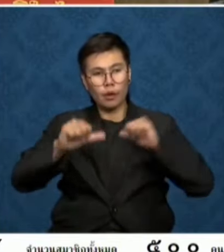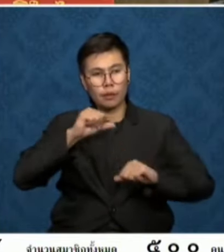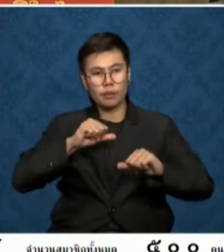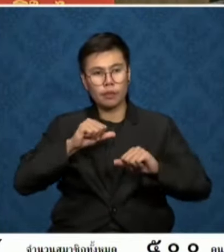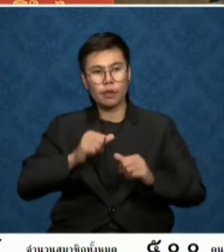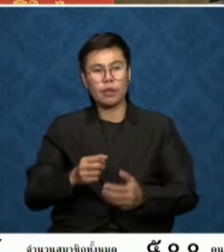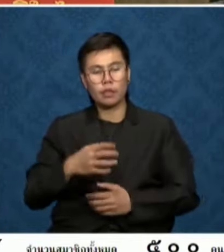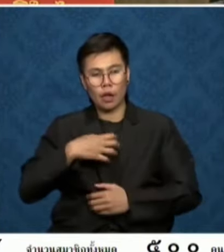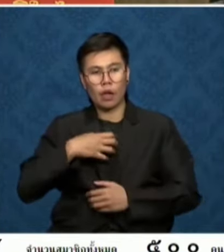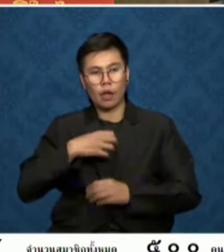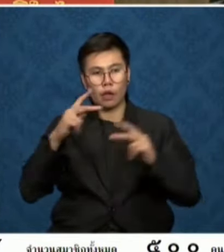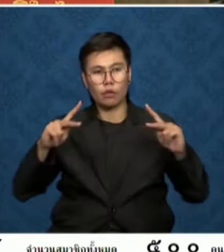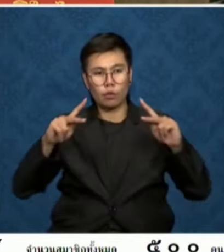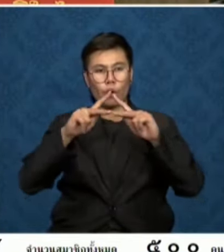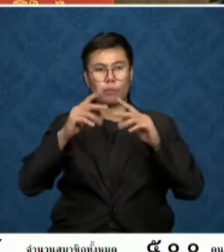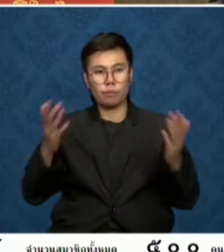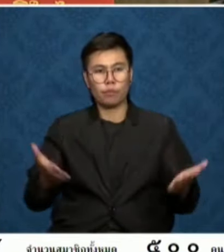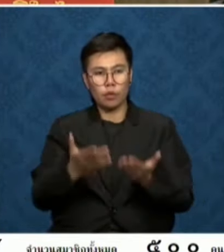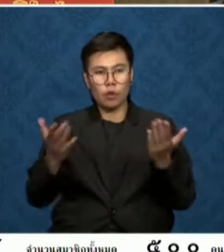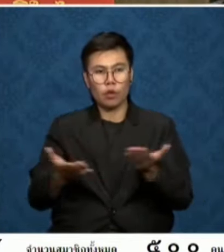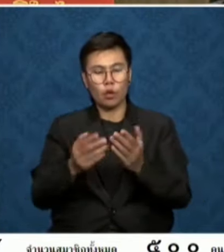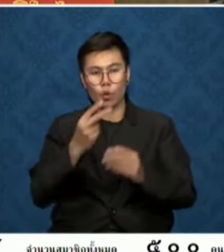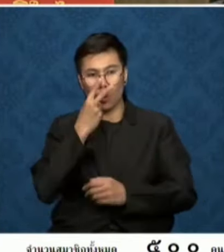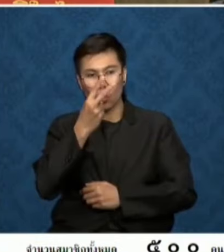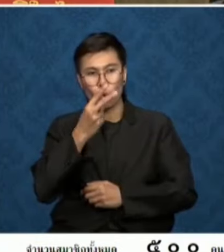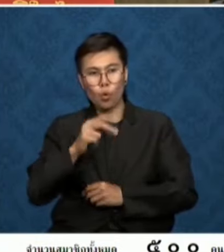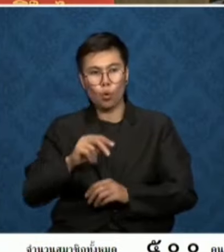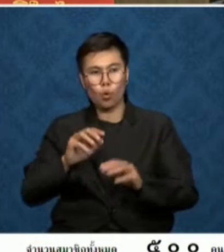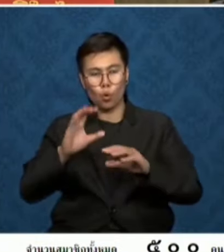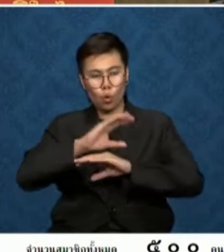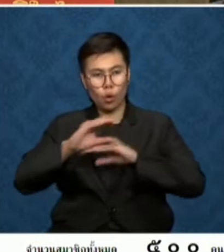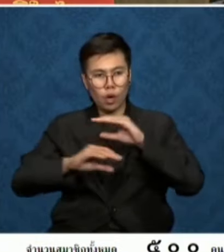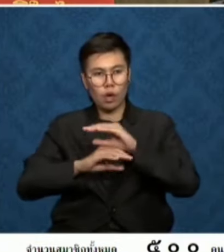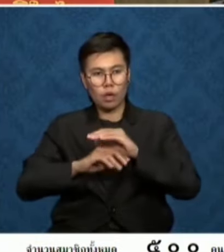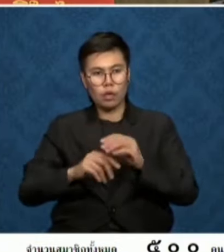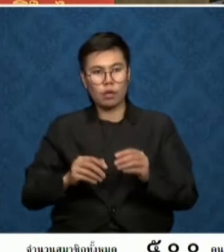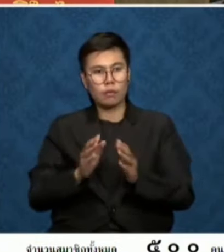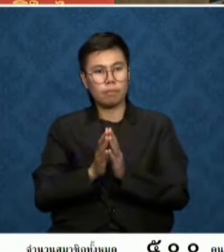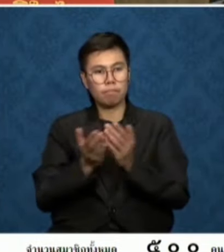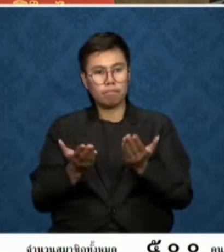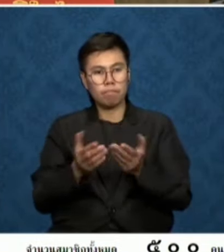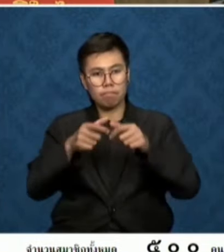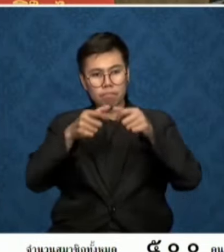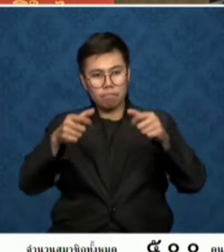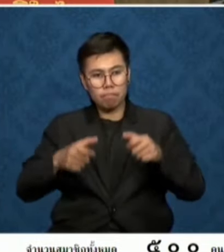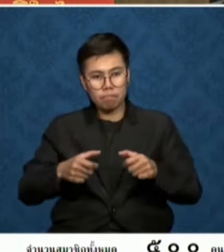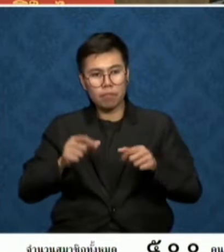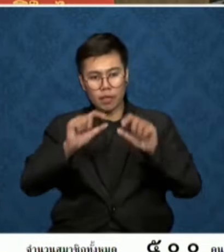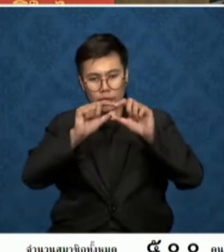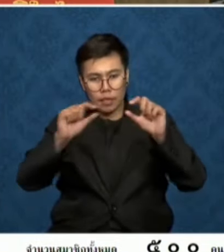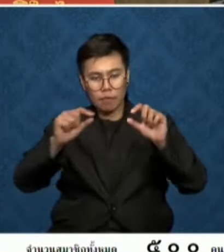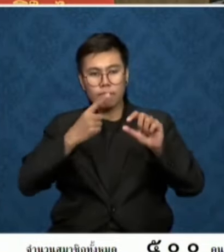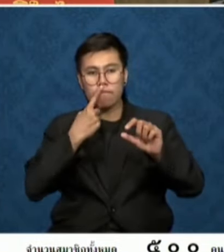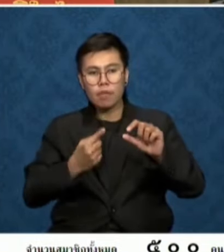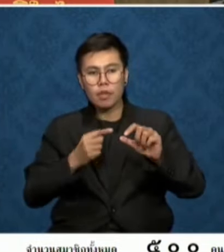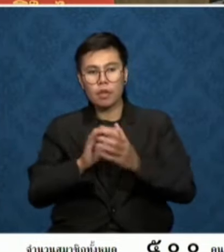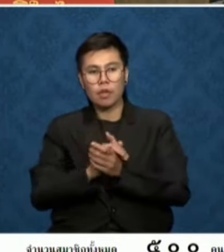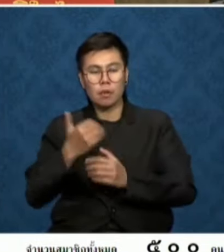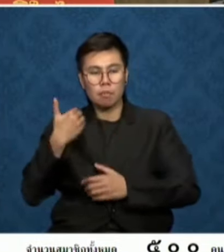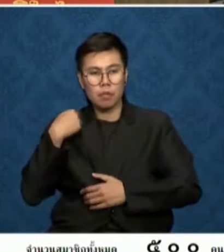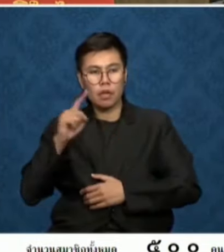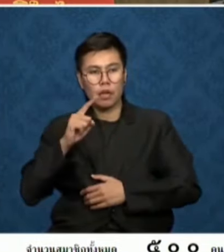ให้กระทรวงนี้ต้องส่งเสริมเรื่องนี้แต่พอมาดูโครงการเนี่ยค่ะอยู่ในเล่มขาวคาดแดงเหมือนเดิมเนี่ยนะคะแต่เป็นโครงการแค่ศึกษาสำหรับ